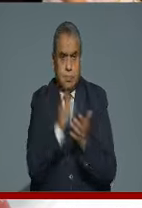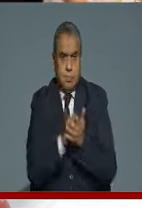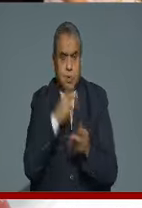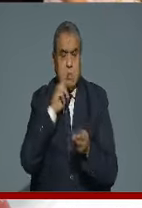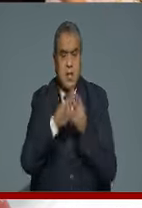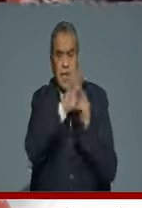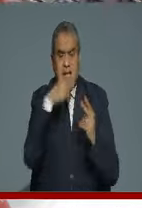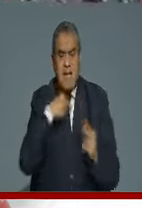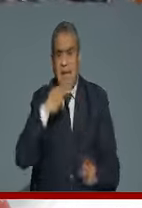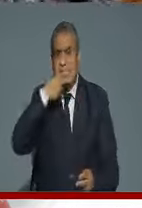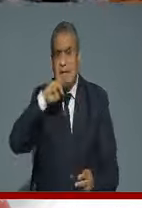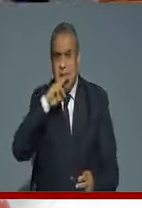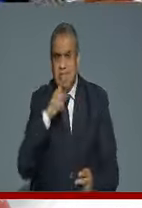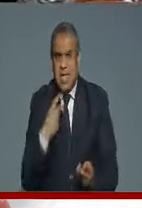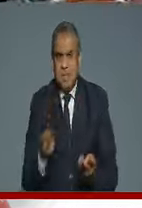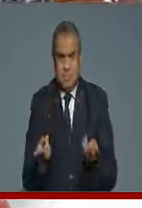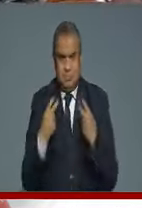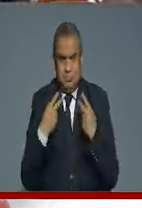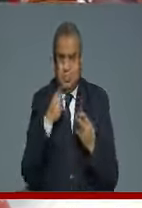كده.